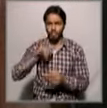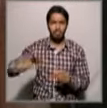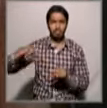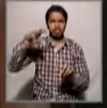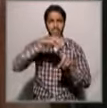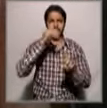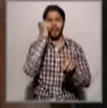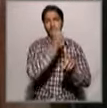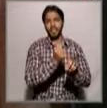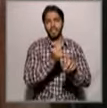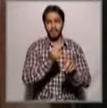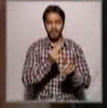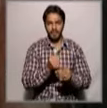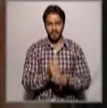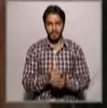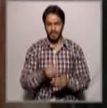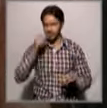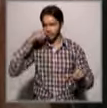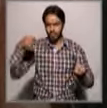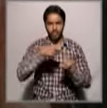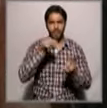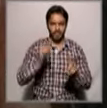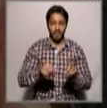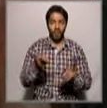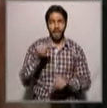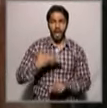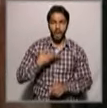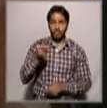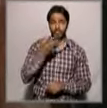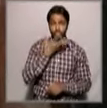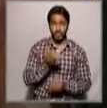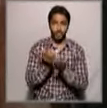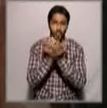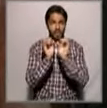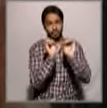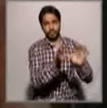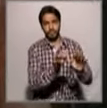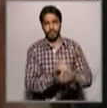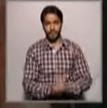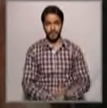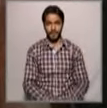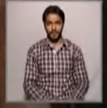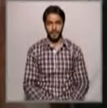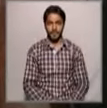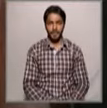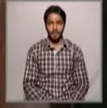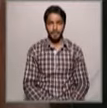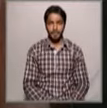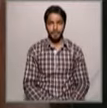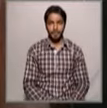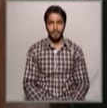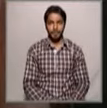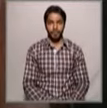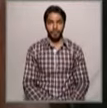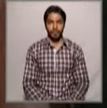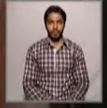يعني عليه كده؟ وأرجوك قول لفضيلة الشيخ يدعي له بالرحمة الله يبارك. ربنا يرحمه ويرحم جميع موتى المسلمين. حاضر يا حاجة نادي.